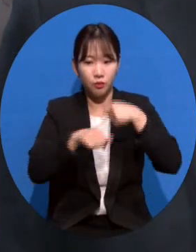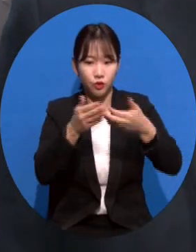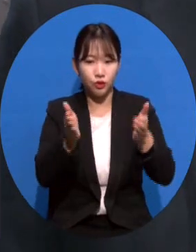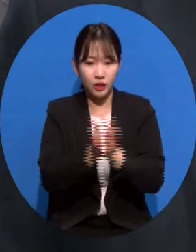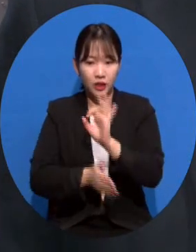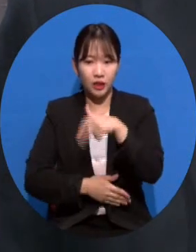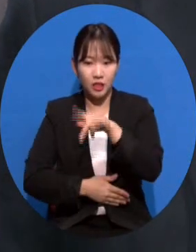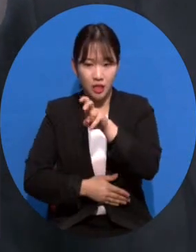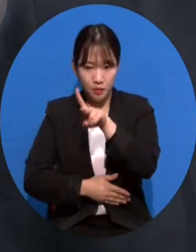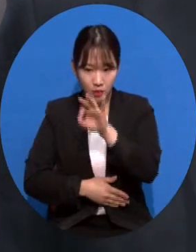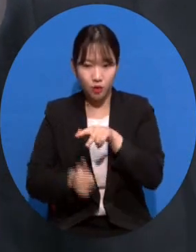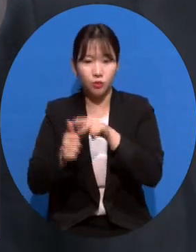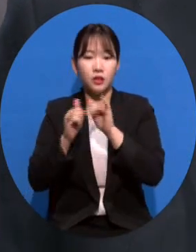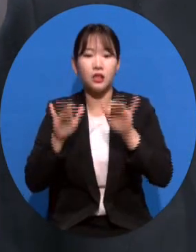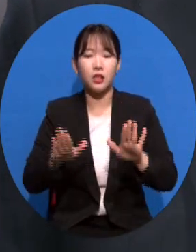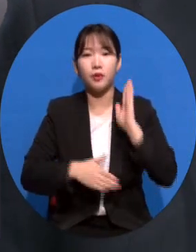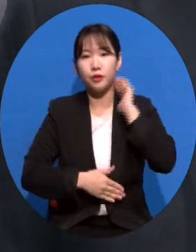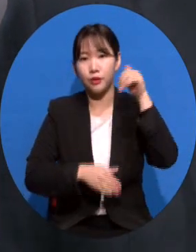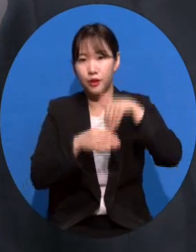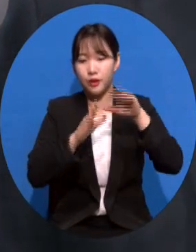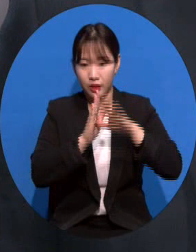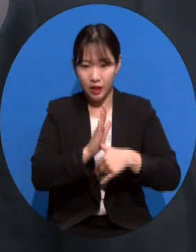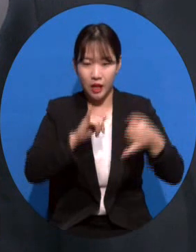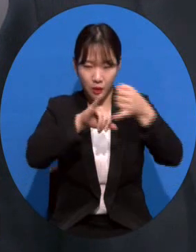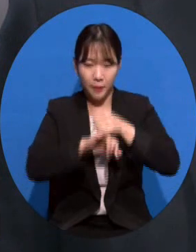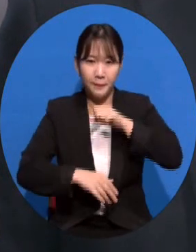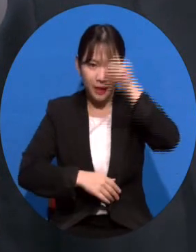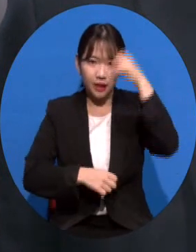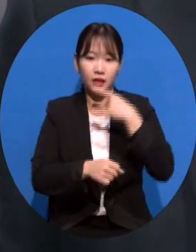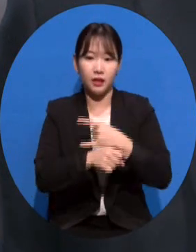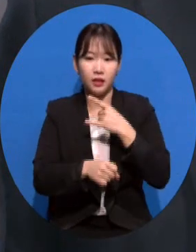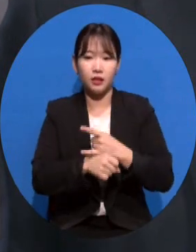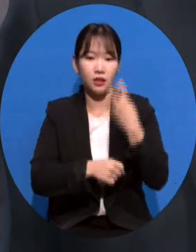더불어민주당과 이재명 후보는 이번 대선에서 반드시 승리해